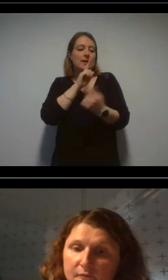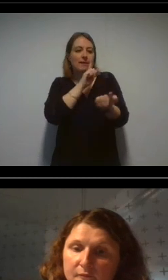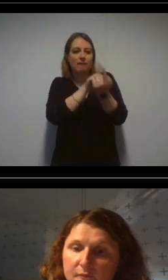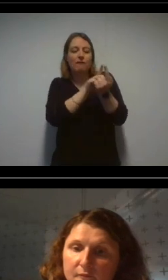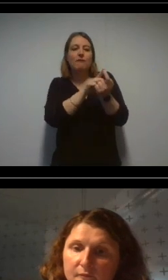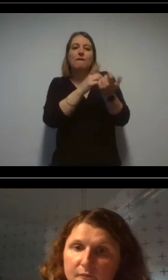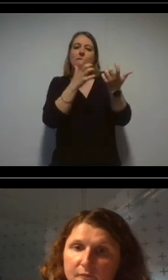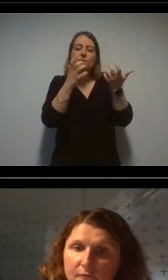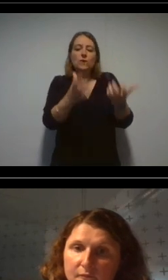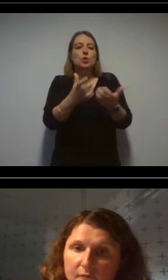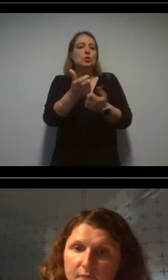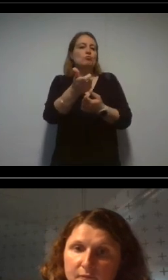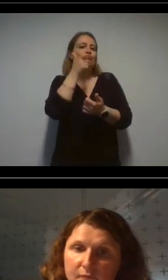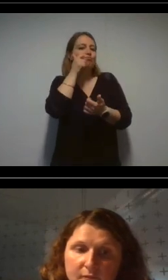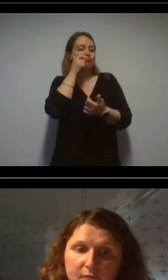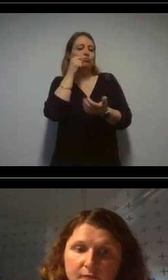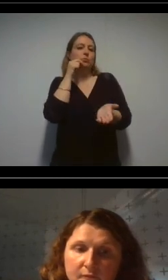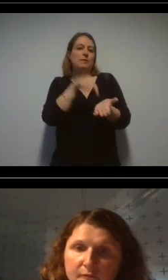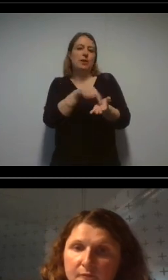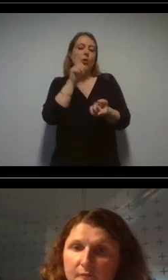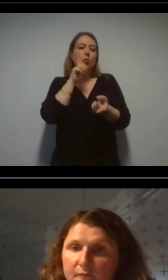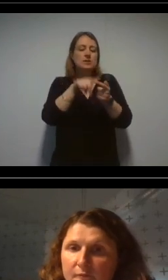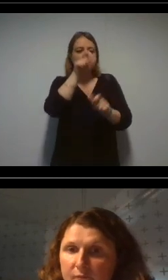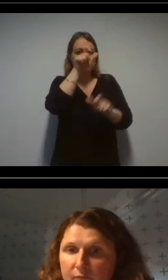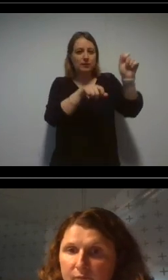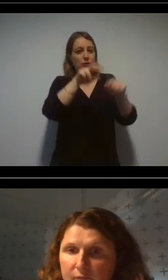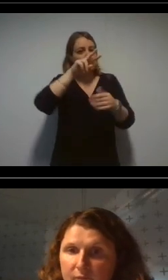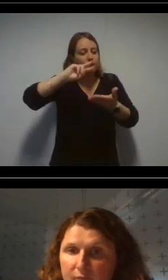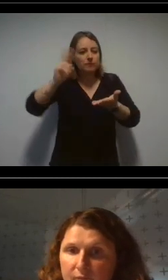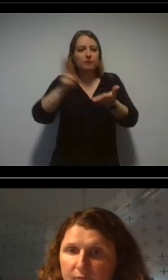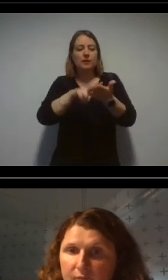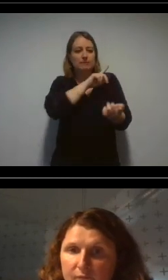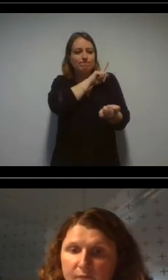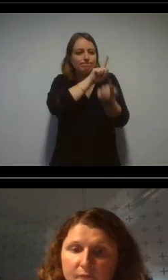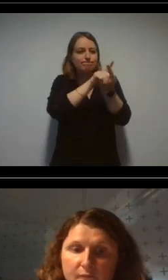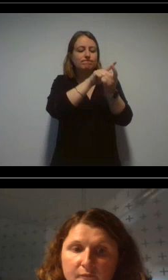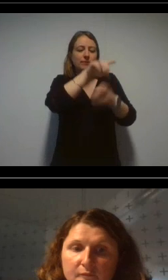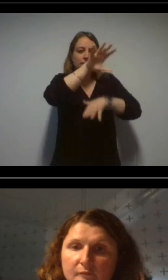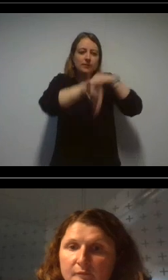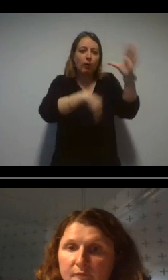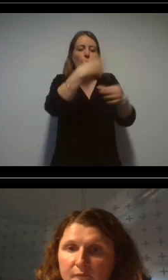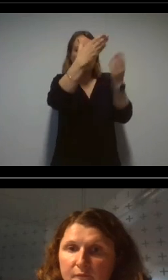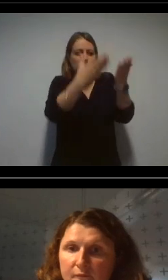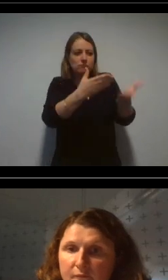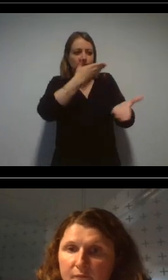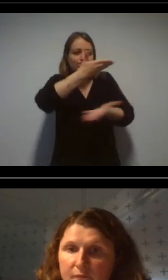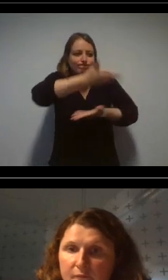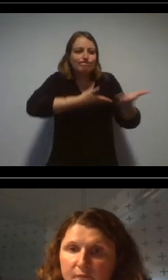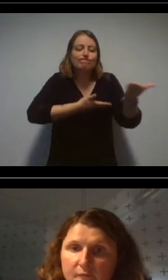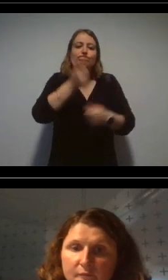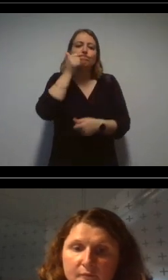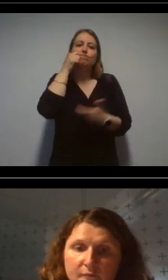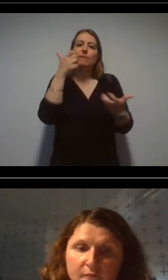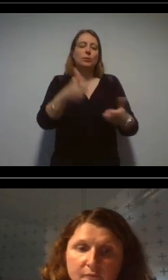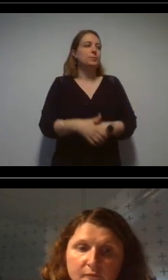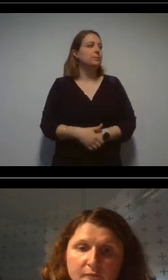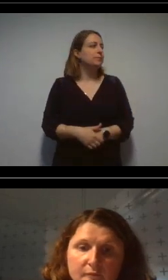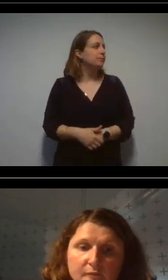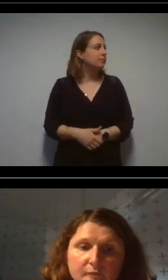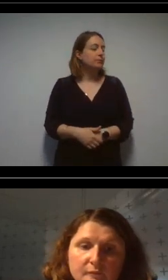temps en présentiel pour que les gens se rencontrent, parlent, se découvrent. Voilà. Mais par exemple, sur les